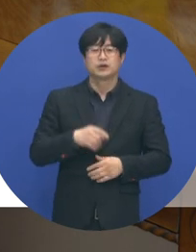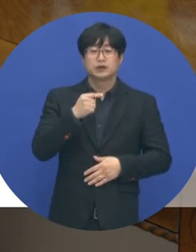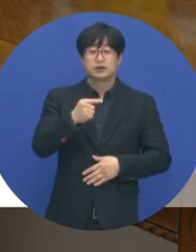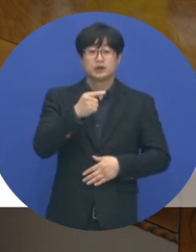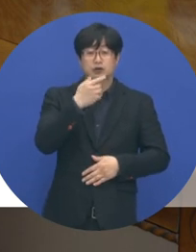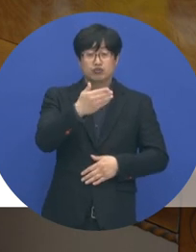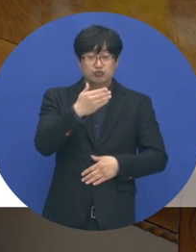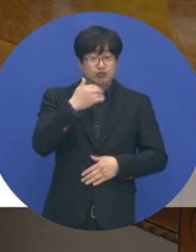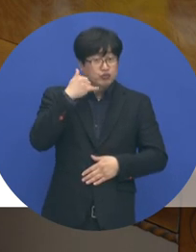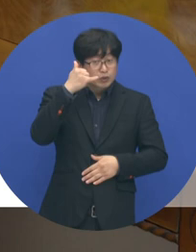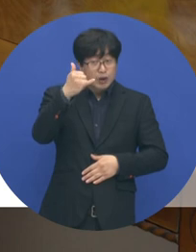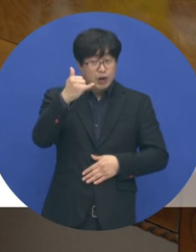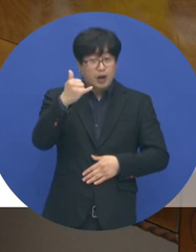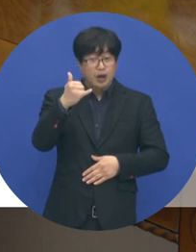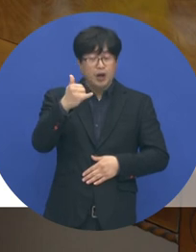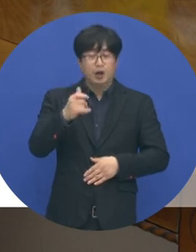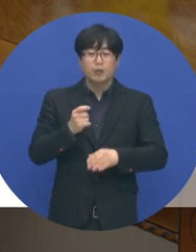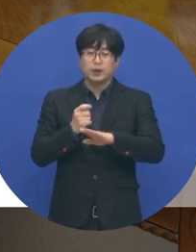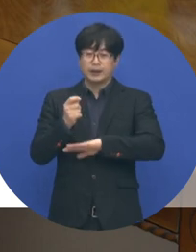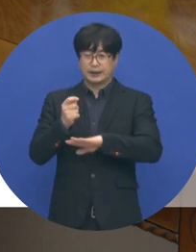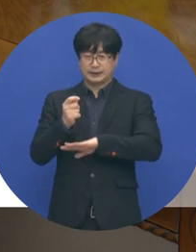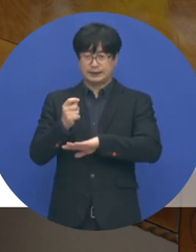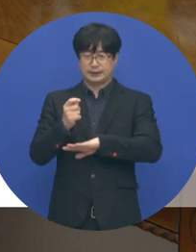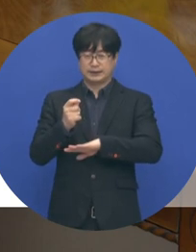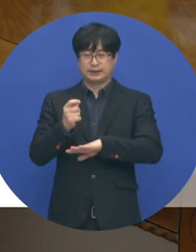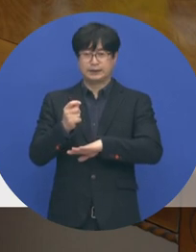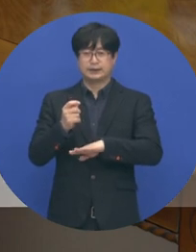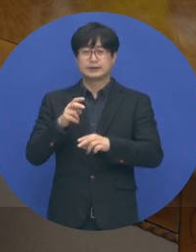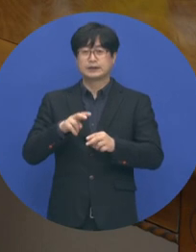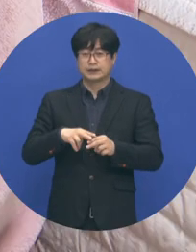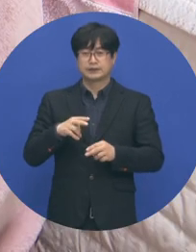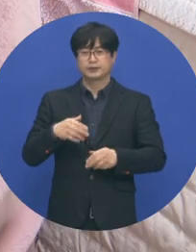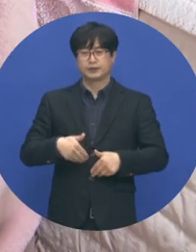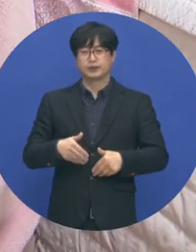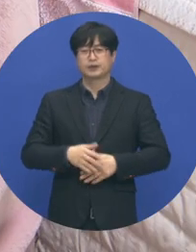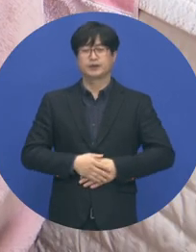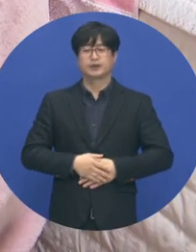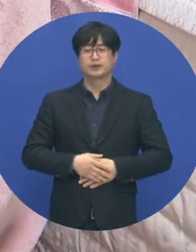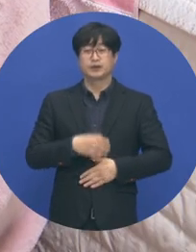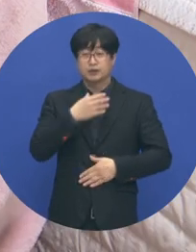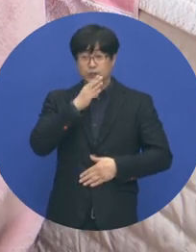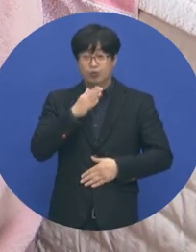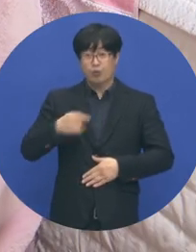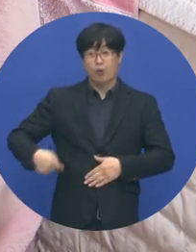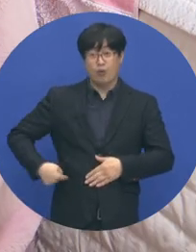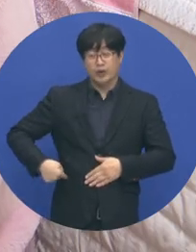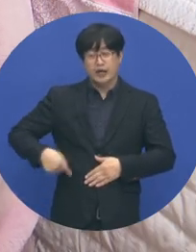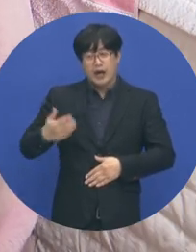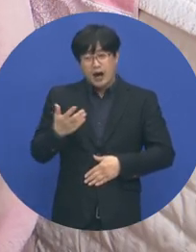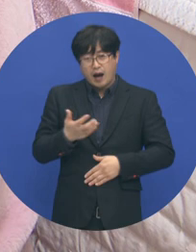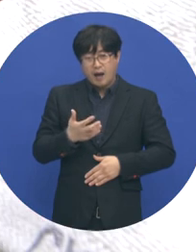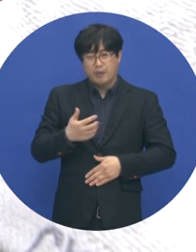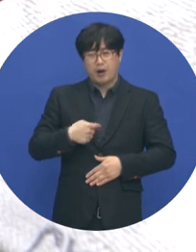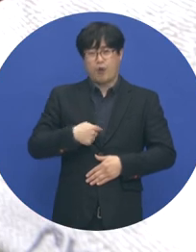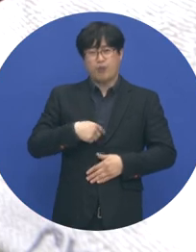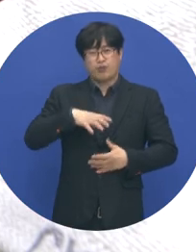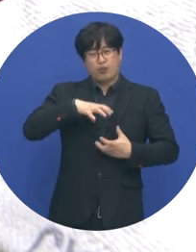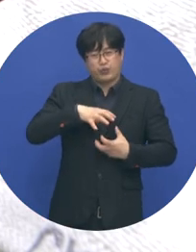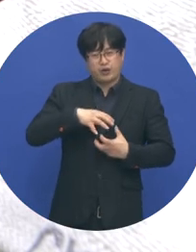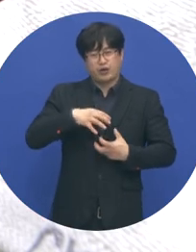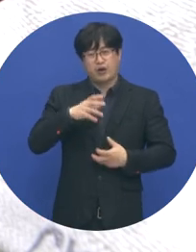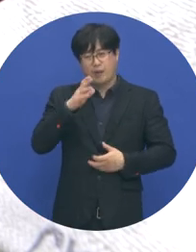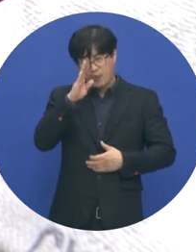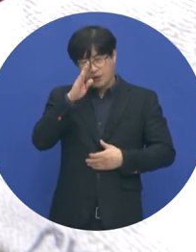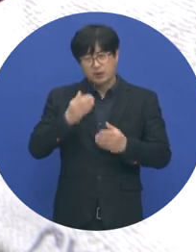없고 119 부르지 않으면 택시를 타고 가야 되는데 이 어르신께서는 허리 통증에 위장장애까지